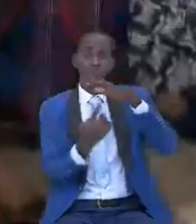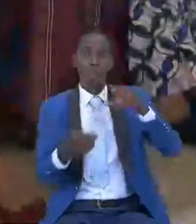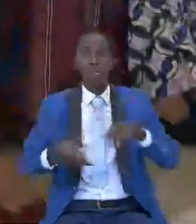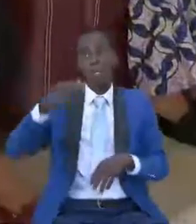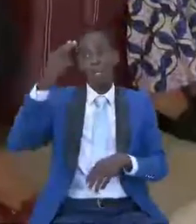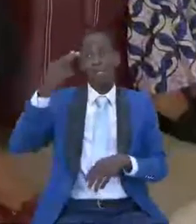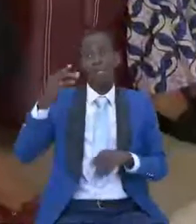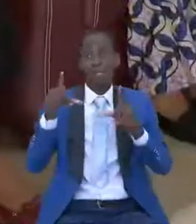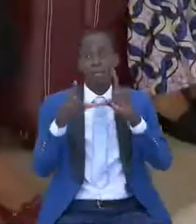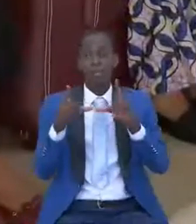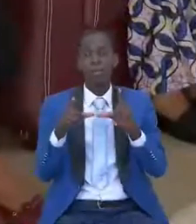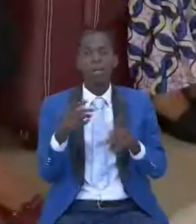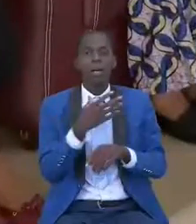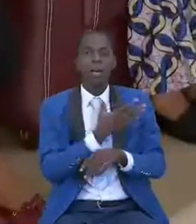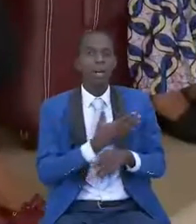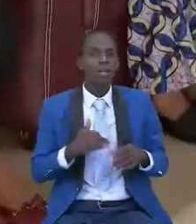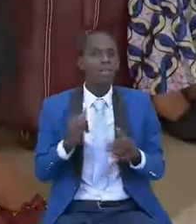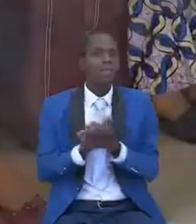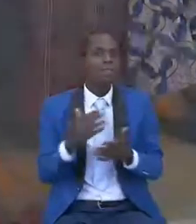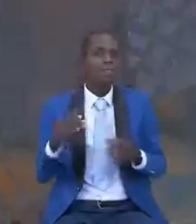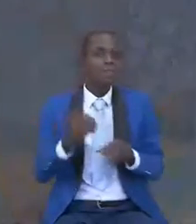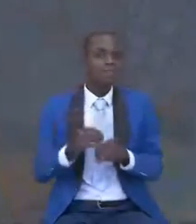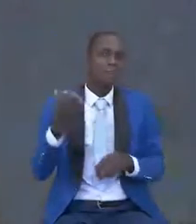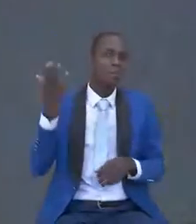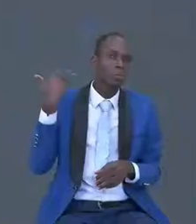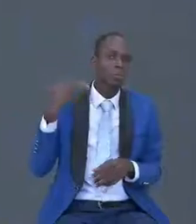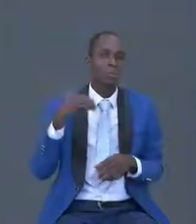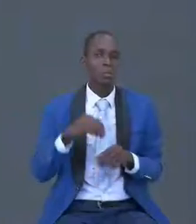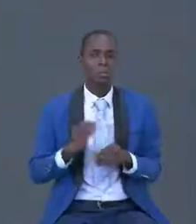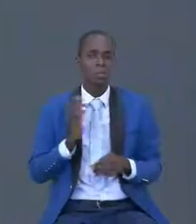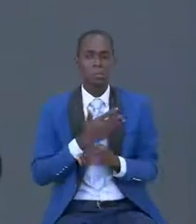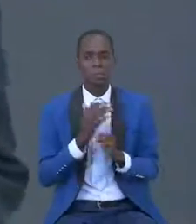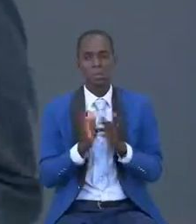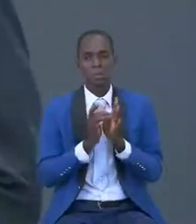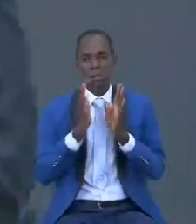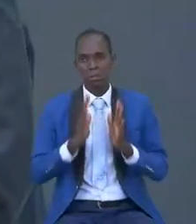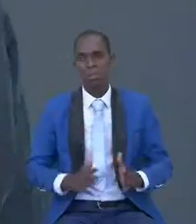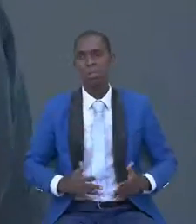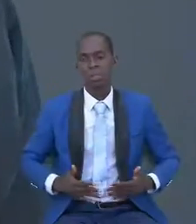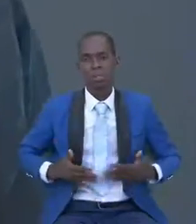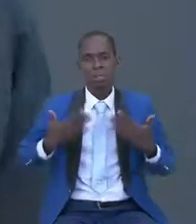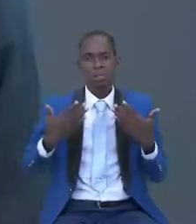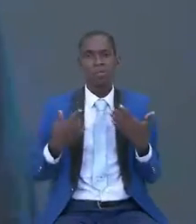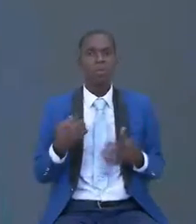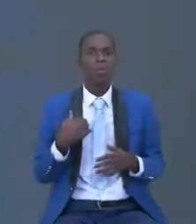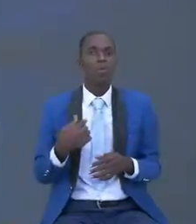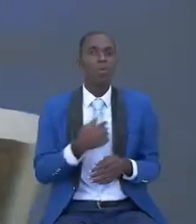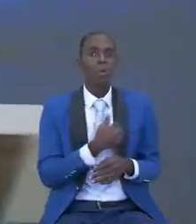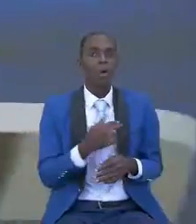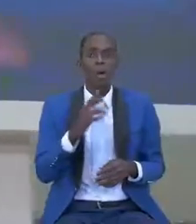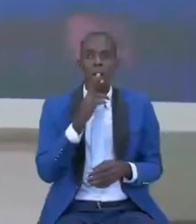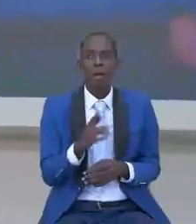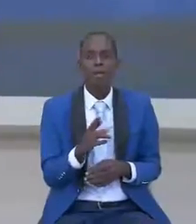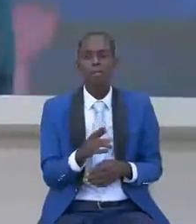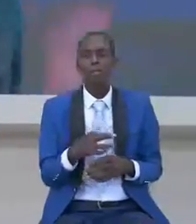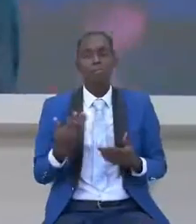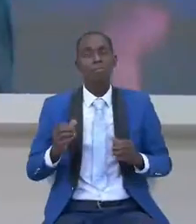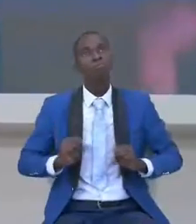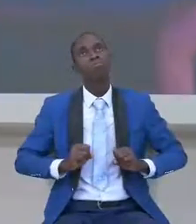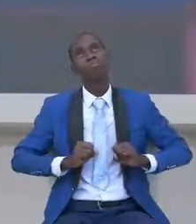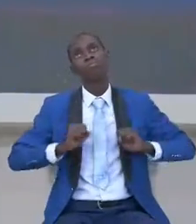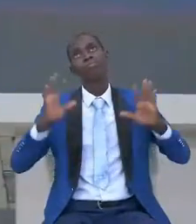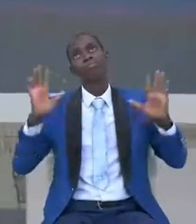Et cette chose, par le passé, dans ta vie chrétienne, dans notre vie ministérielle, nous avons peut-être